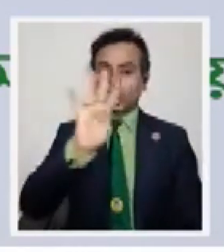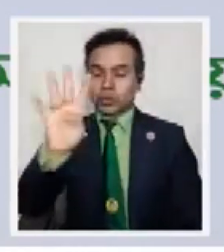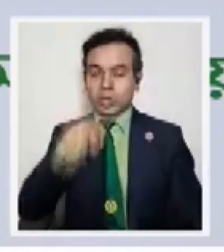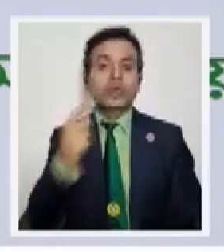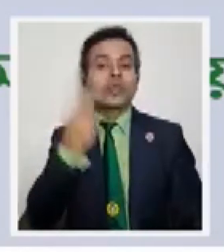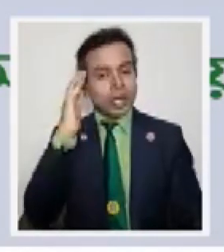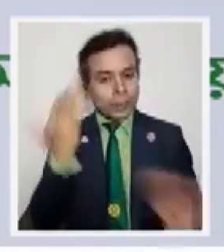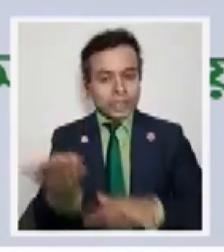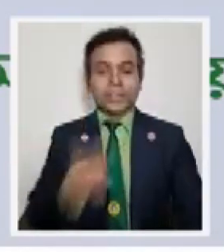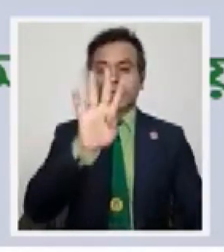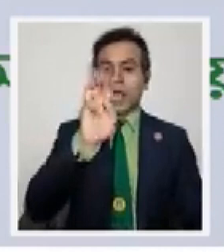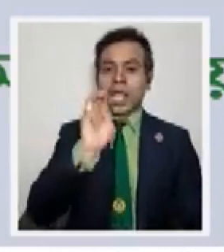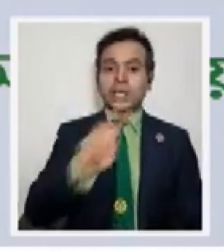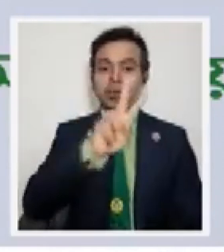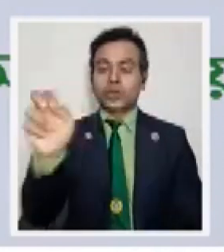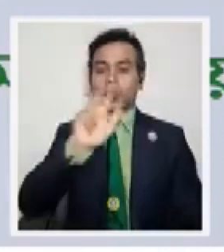1,18,526 জন এবং এ পর্যন্ত